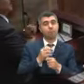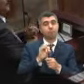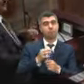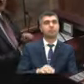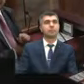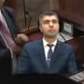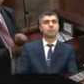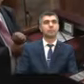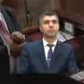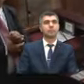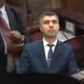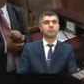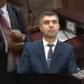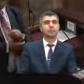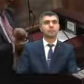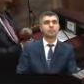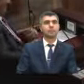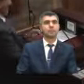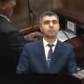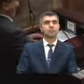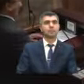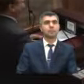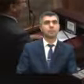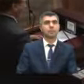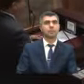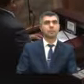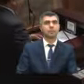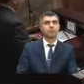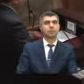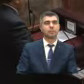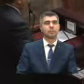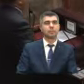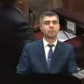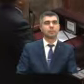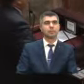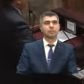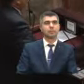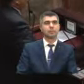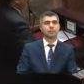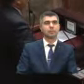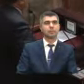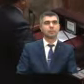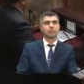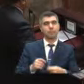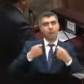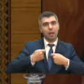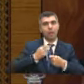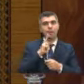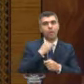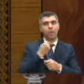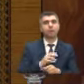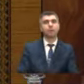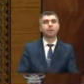شكرا لكم. تفضل تفضل تفضل سيد النائب. السيد رئيس الحكومة